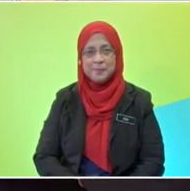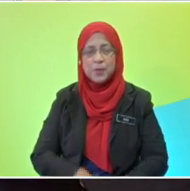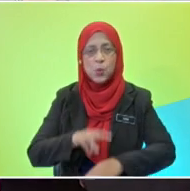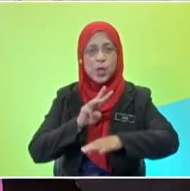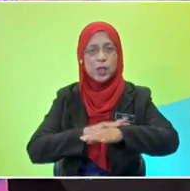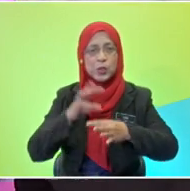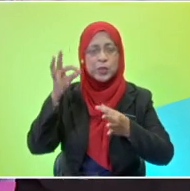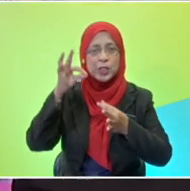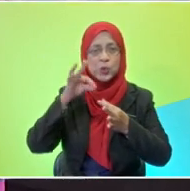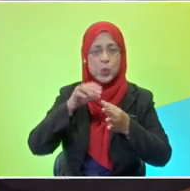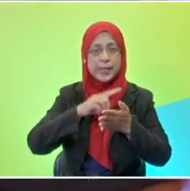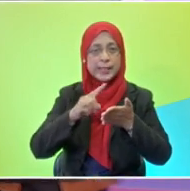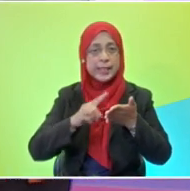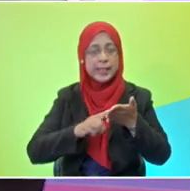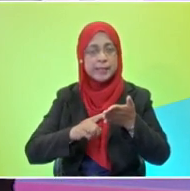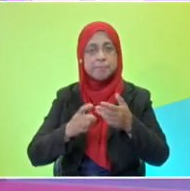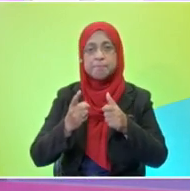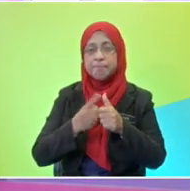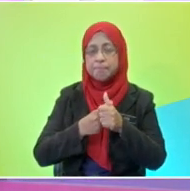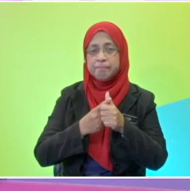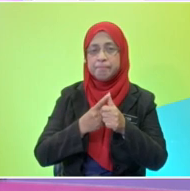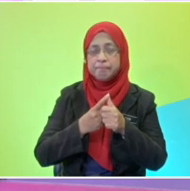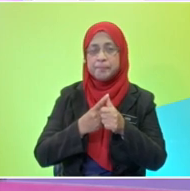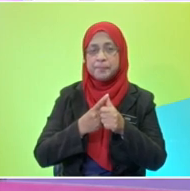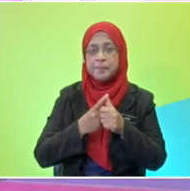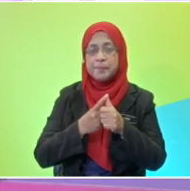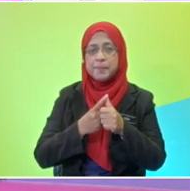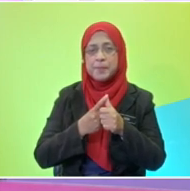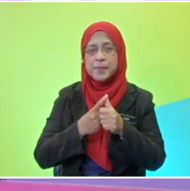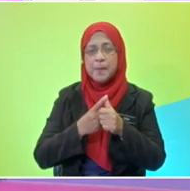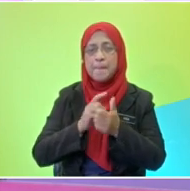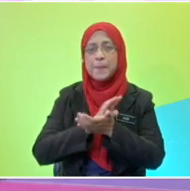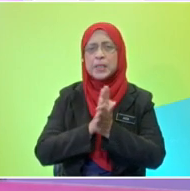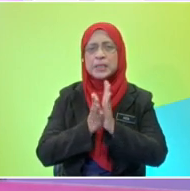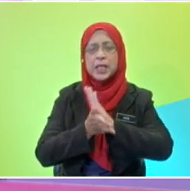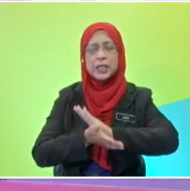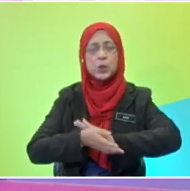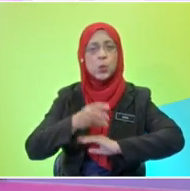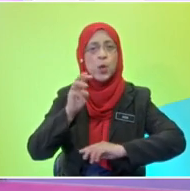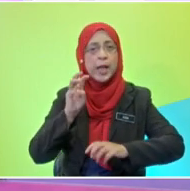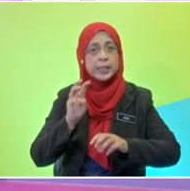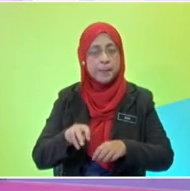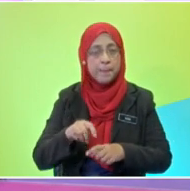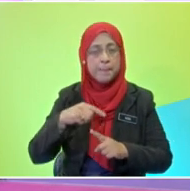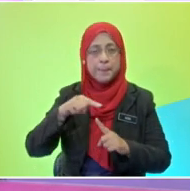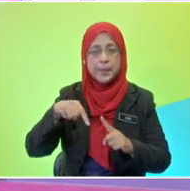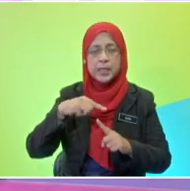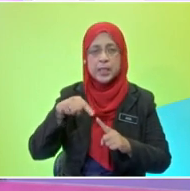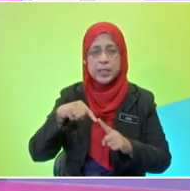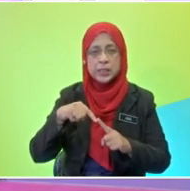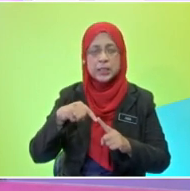itu mengeluarkan zakat fitrah yang pertama zakat fitrah menjadi wajib ya apabila